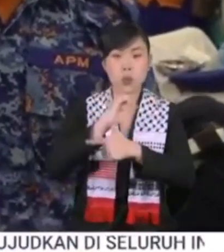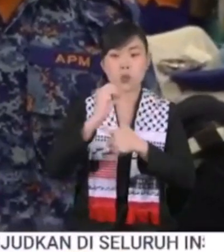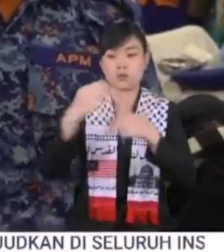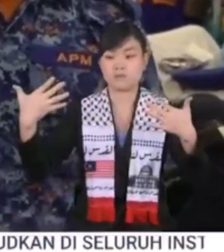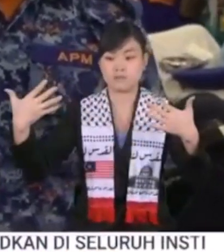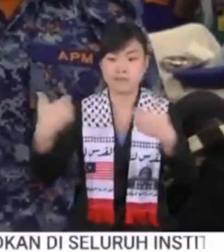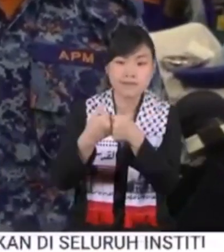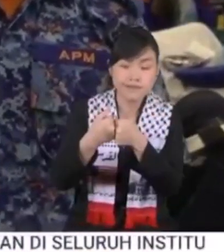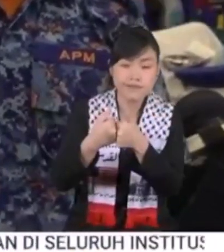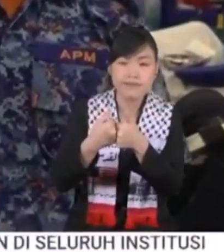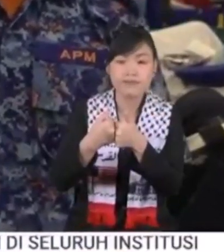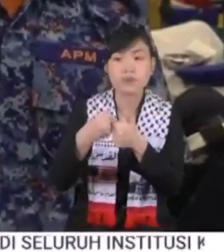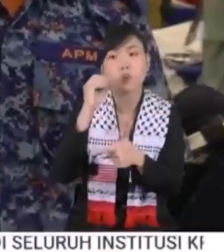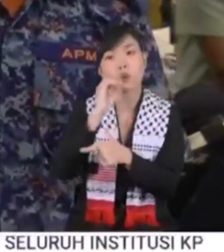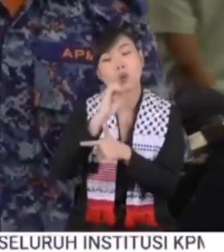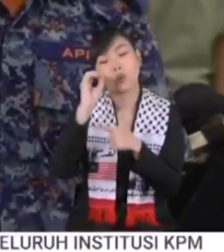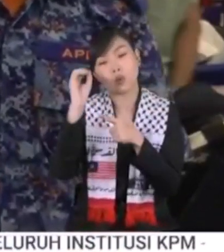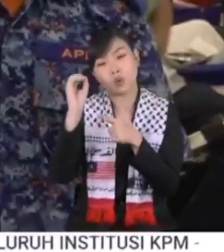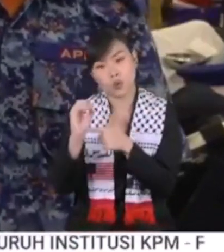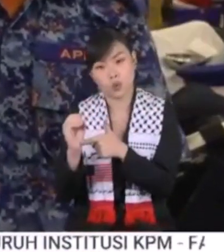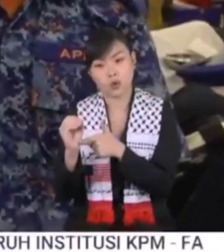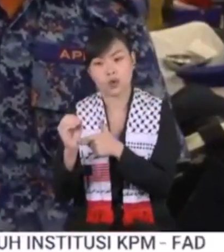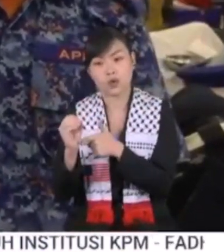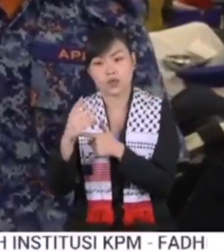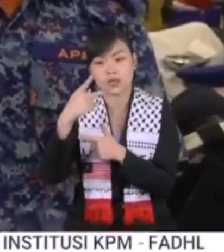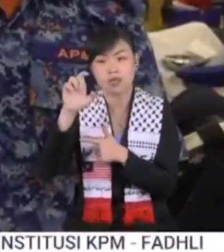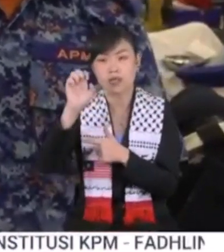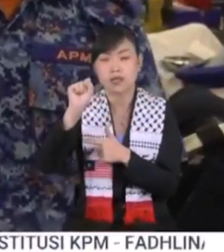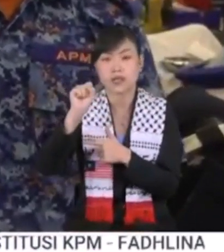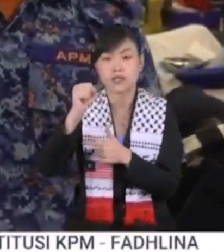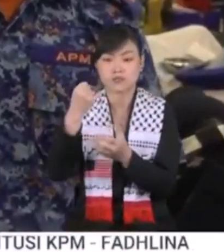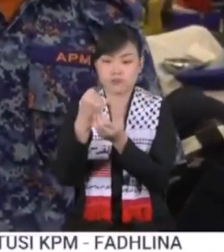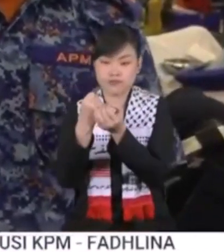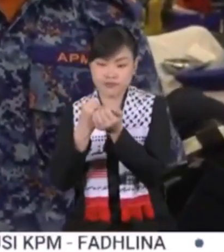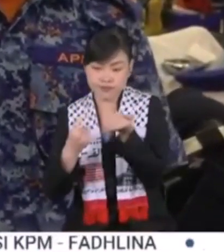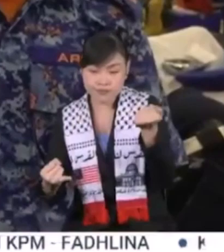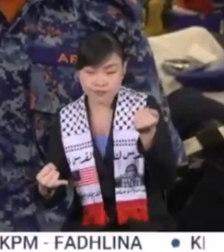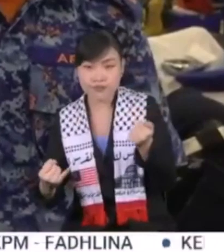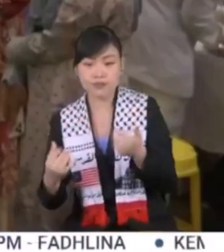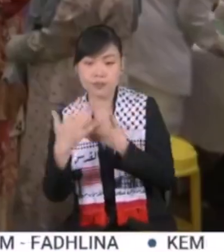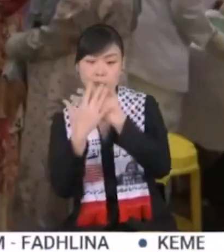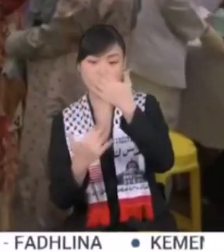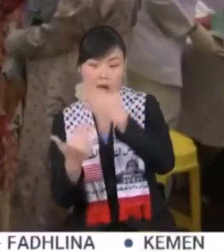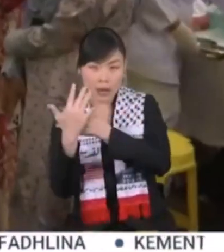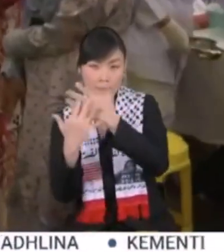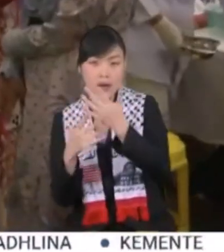memerlukan darah dan juga kes-kes pendarahan lepas beranak lah.